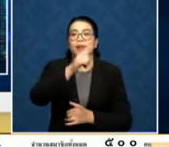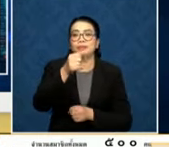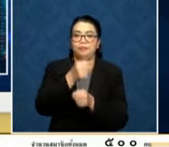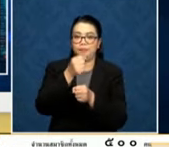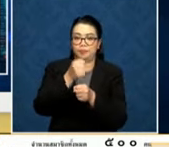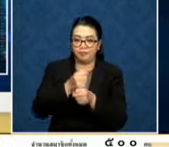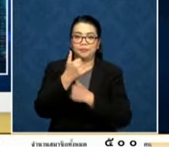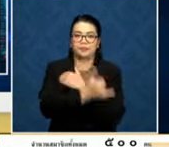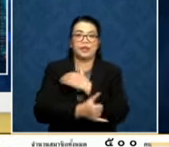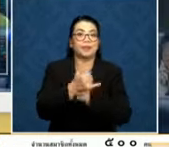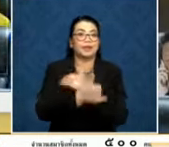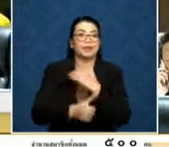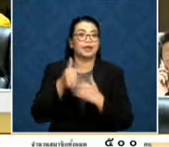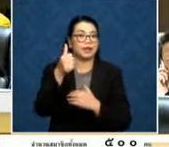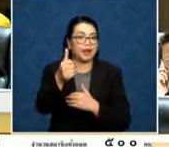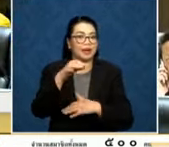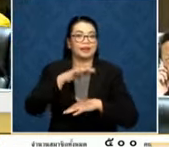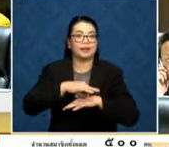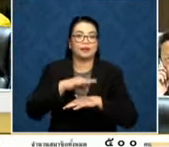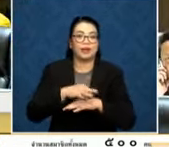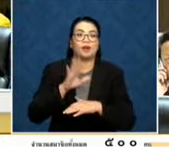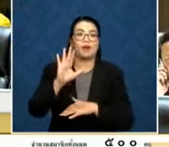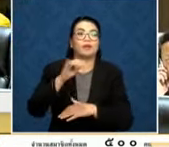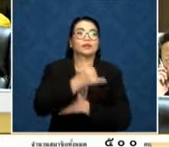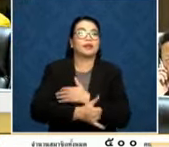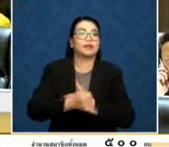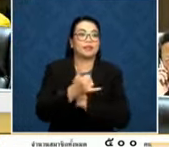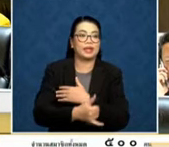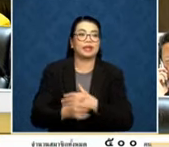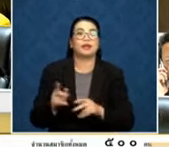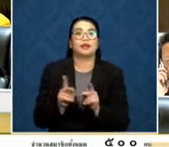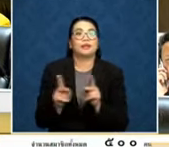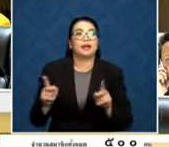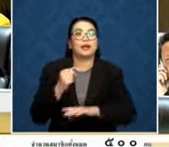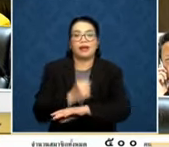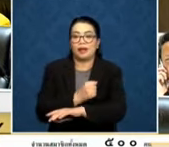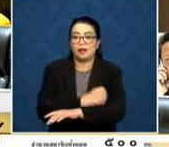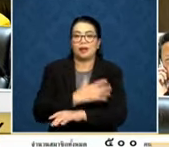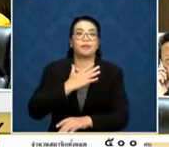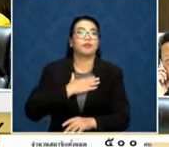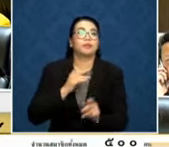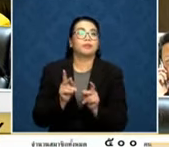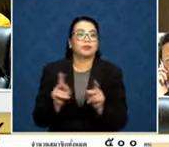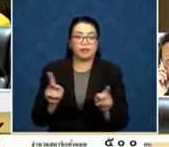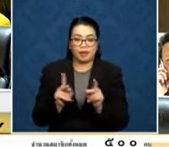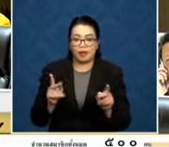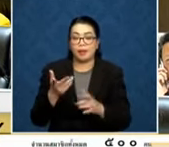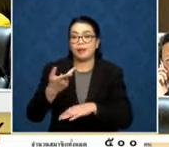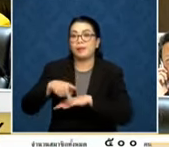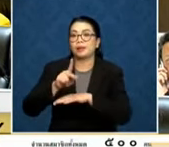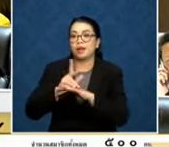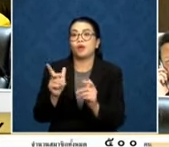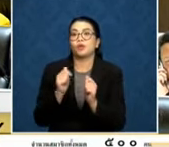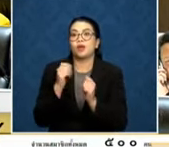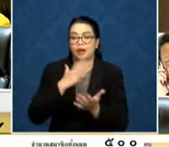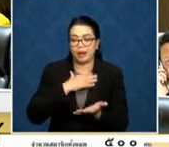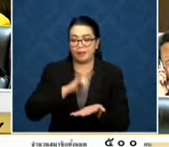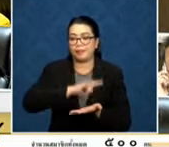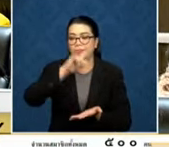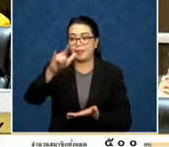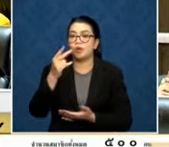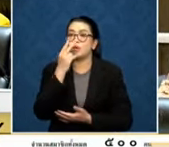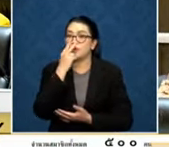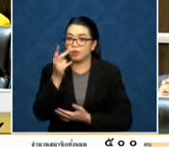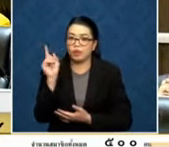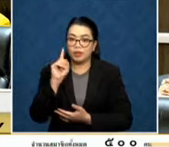ต่างประเทศได้ต่างประเทศคณะกรรมการการแรงงานผมเป็นประธานอยู่เพิ่งจะท่านประธานเพิ่งอนุญาตให้ไปต่างประเทศดูงาน